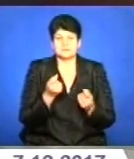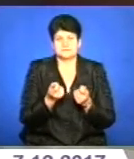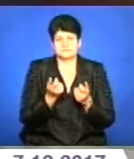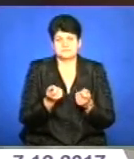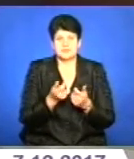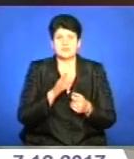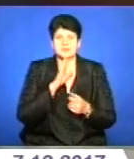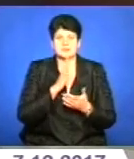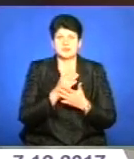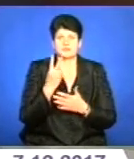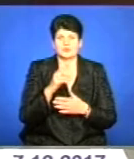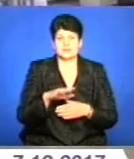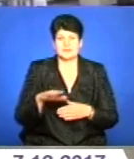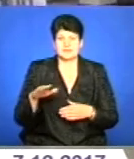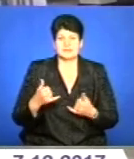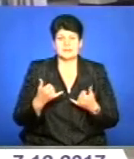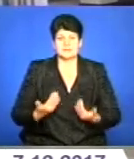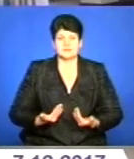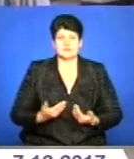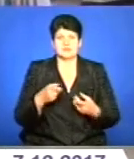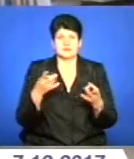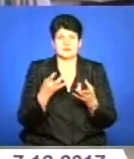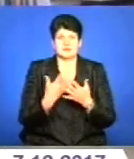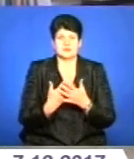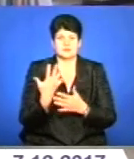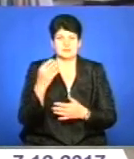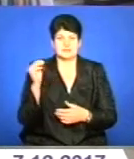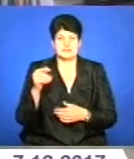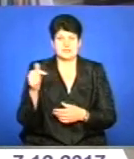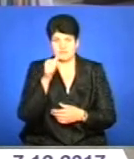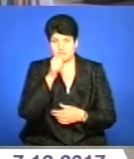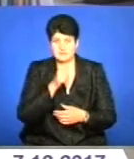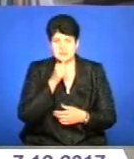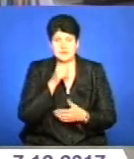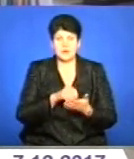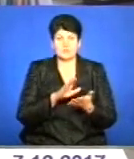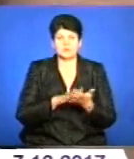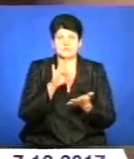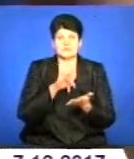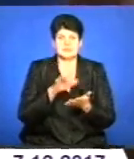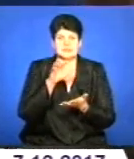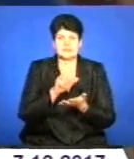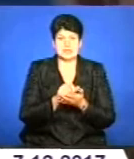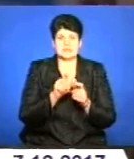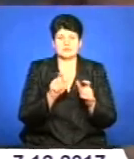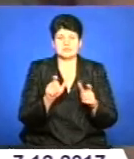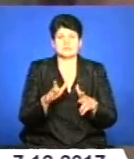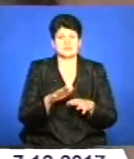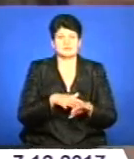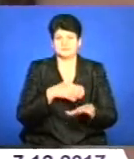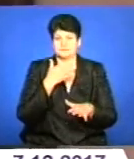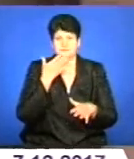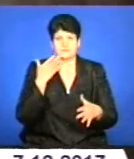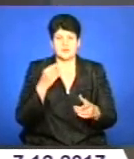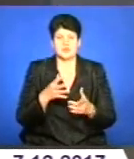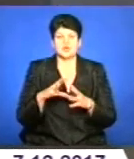Жінка мати двох дітей. Каже, для прожиття їй потрібно мінімум 5 тисяч гривень в місяць. На обліку в центрі зайнятості Наталя недовго. Розповідає, що